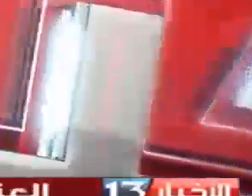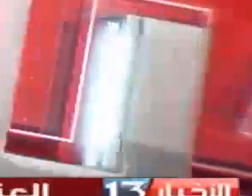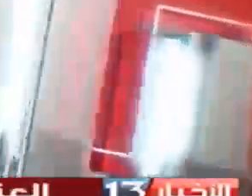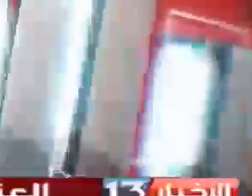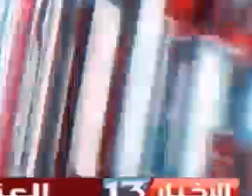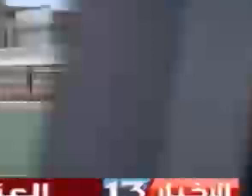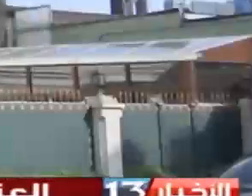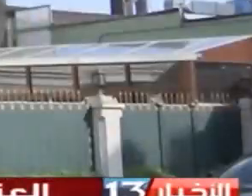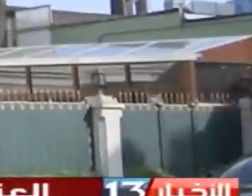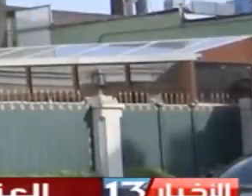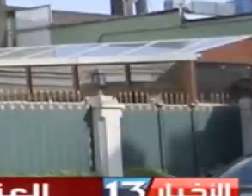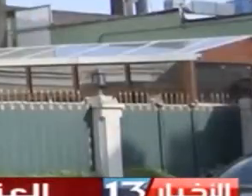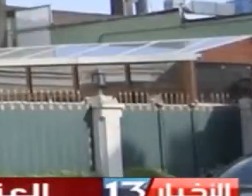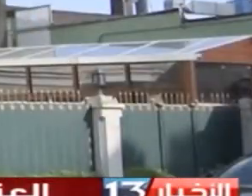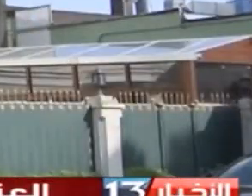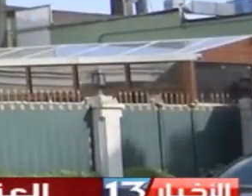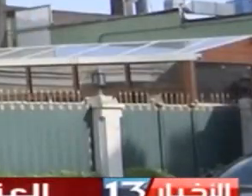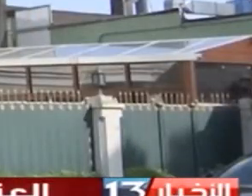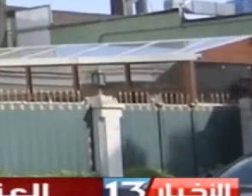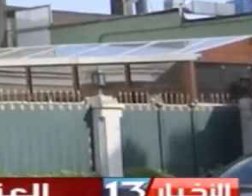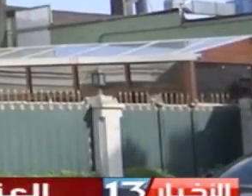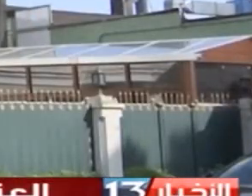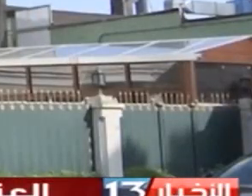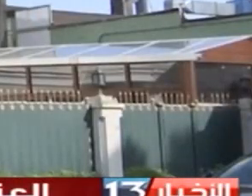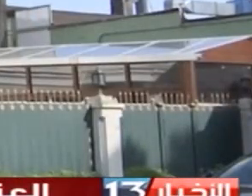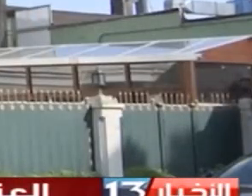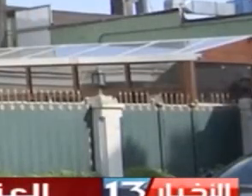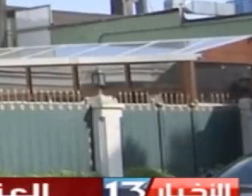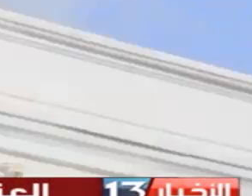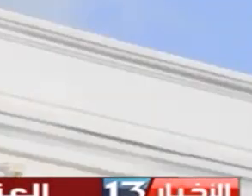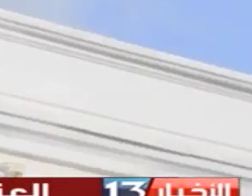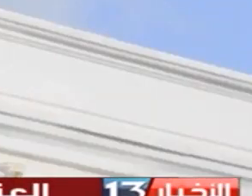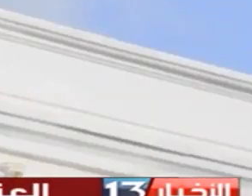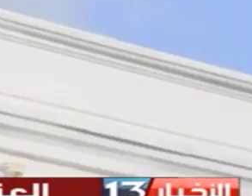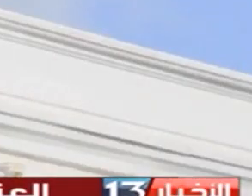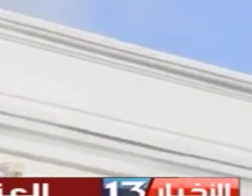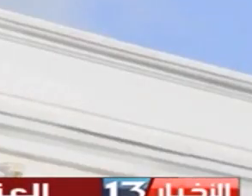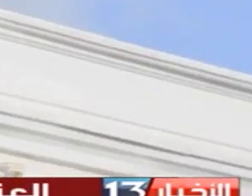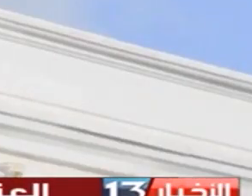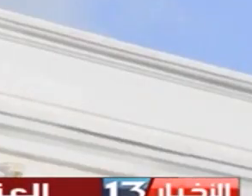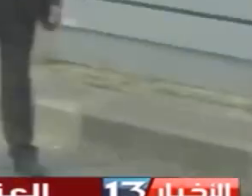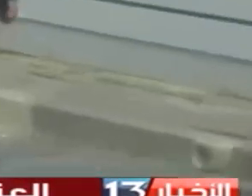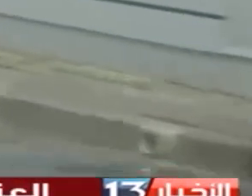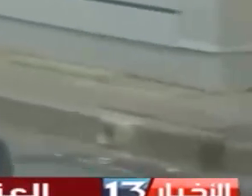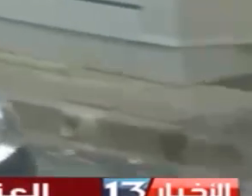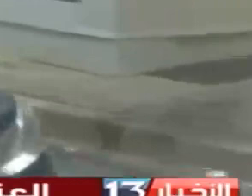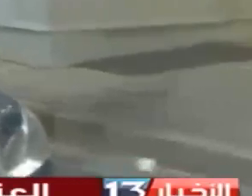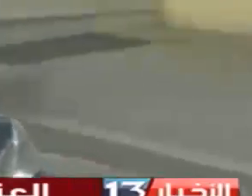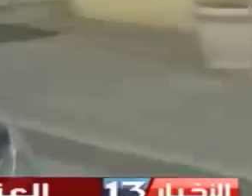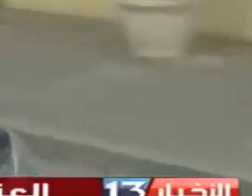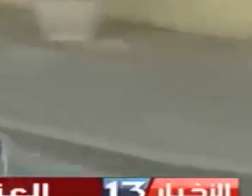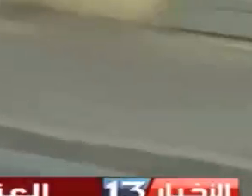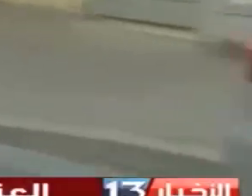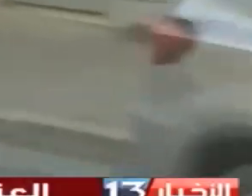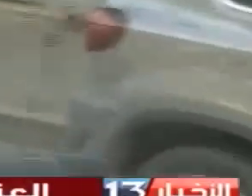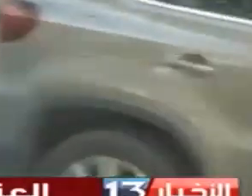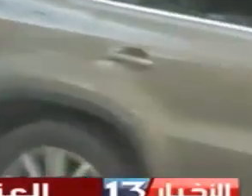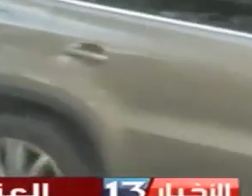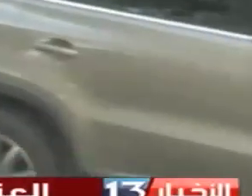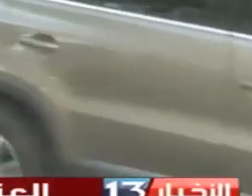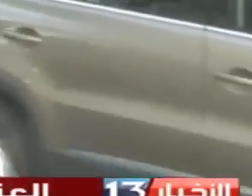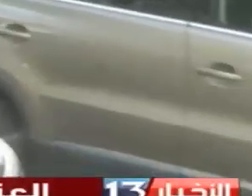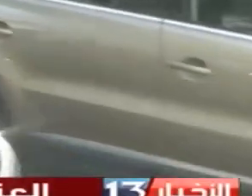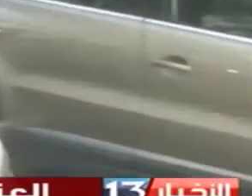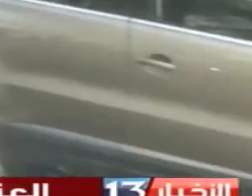لجنه التحقيق في قضيه الخ شكل تشرع في تركيز مقر اقامه القدس للسعوديه بالسهوله يحلو